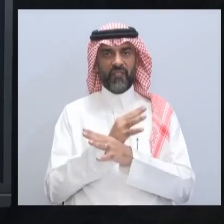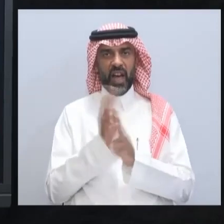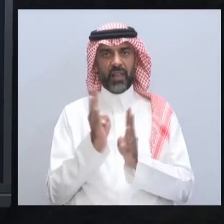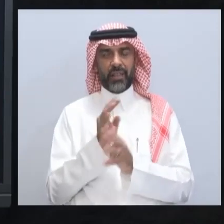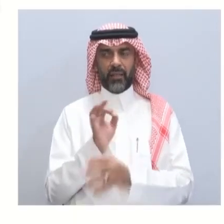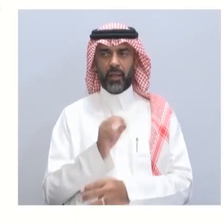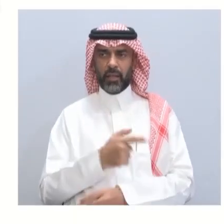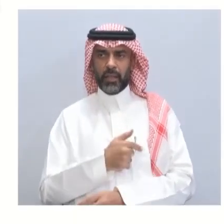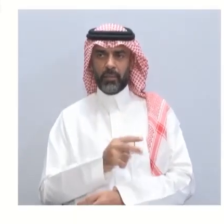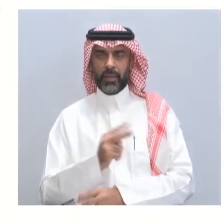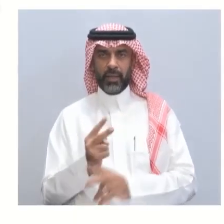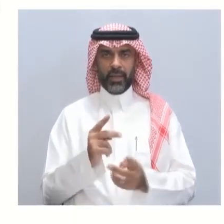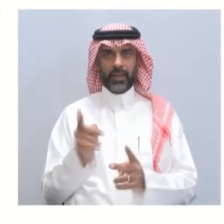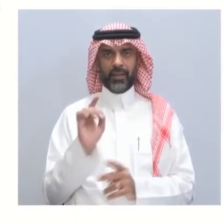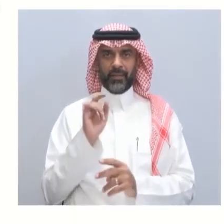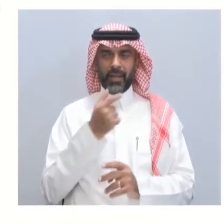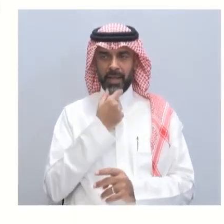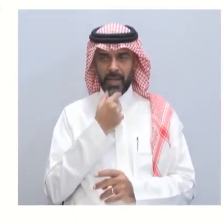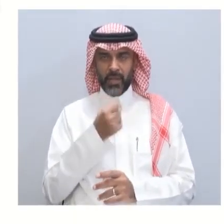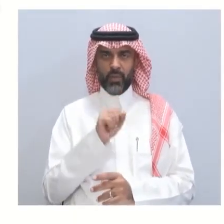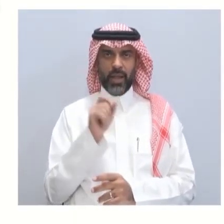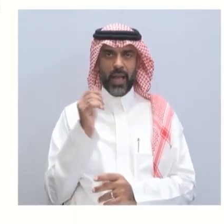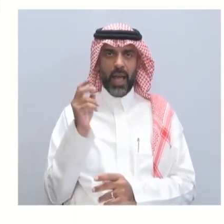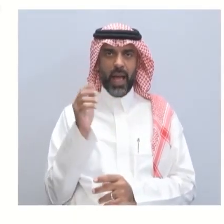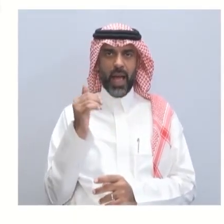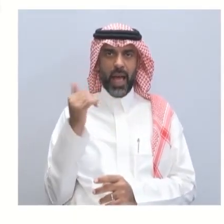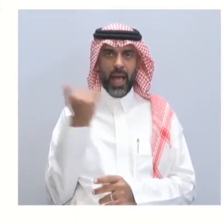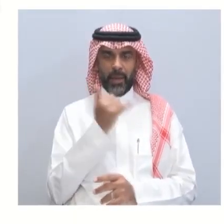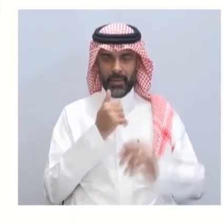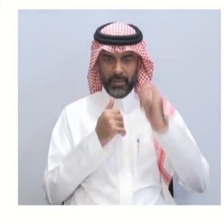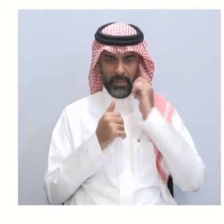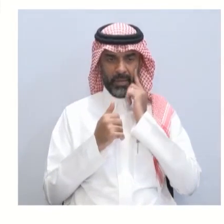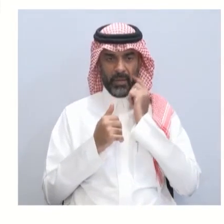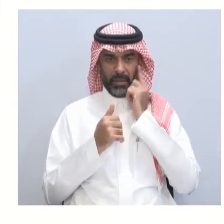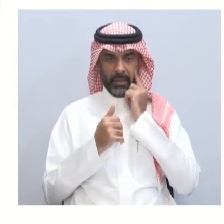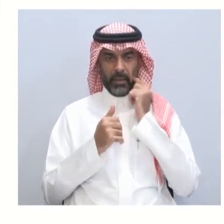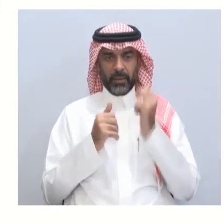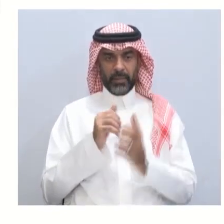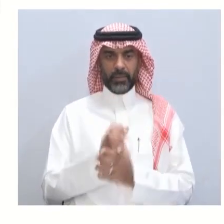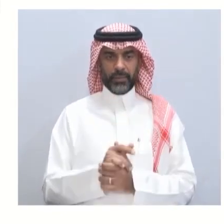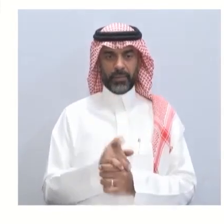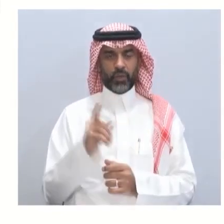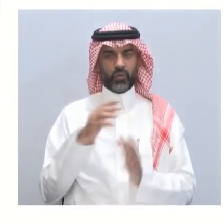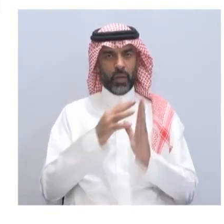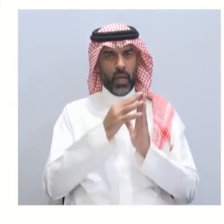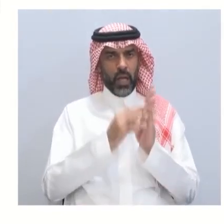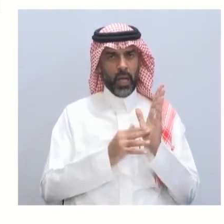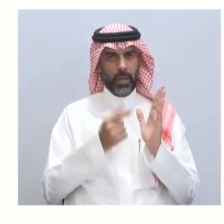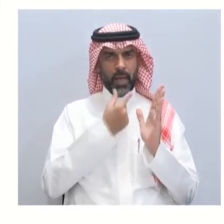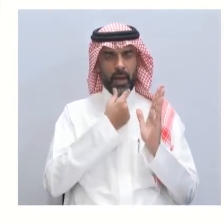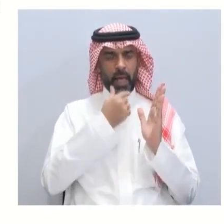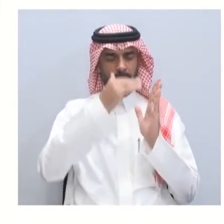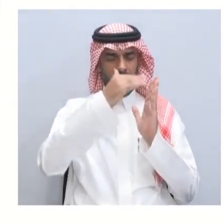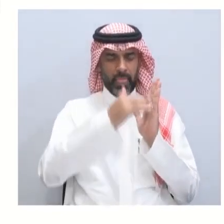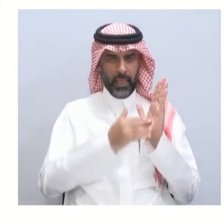حسب القائمه الموجوده فيها سيضيف المتغير او ستحصل او ستكون هذه القائمه الرياض ليست